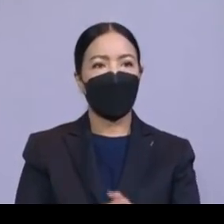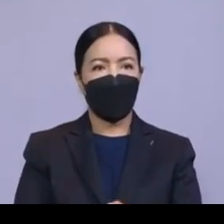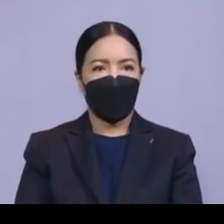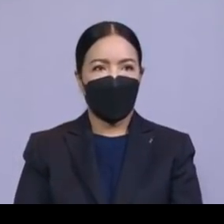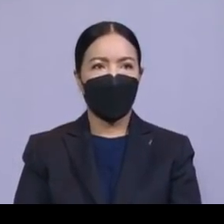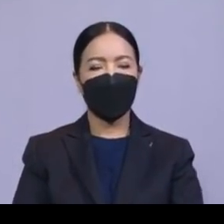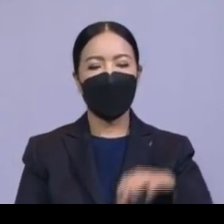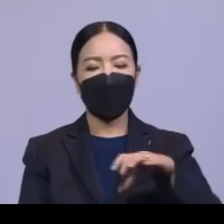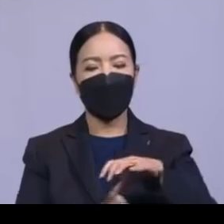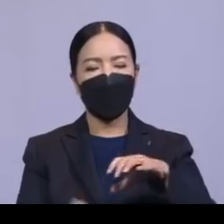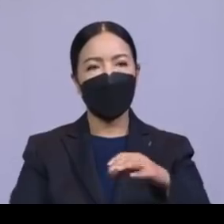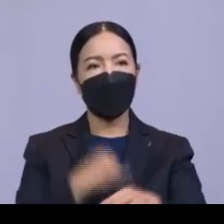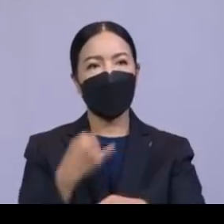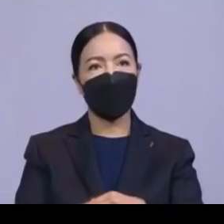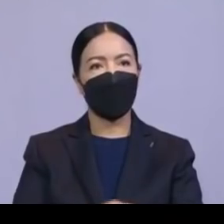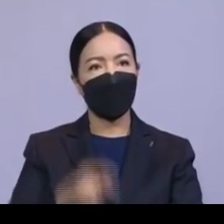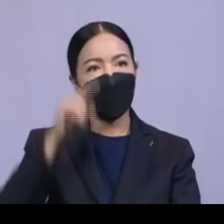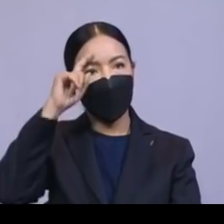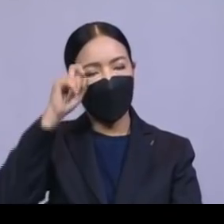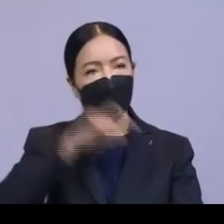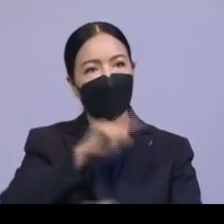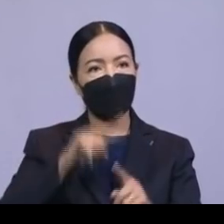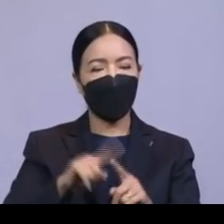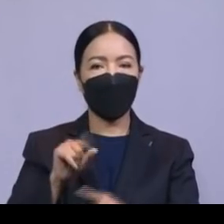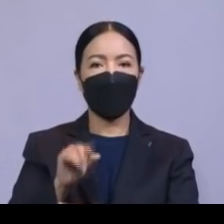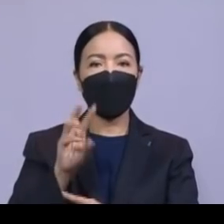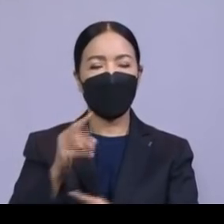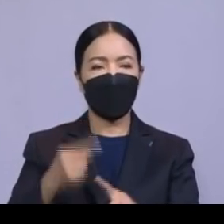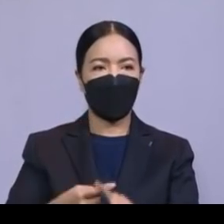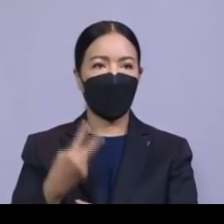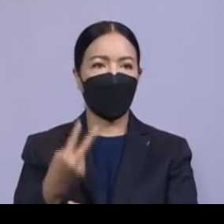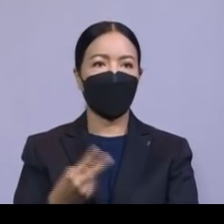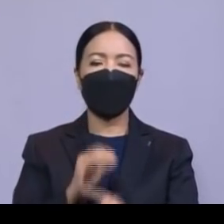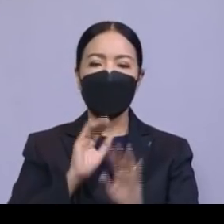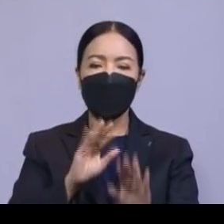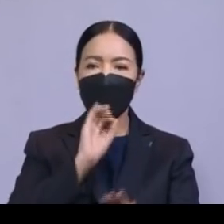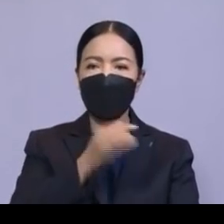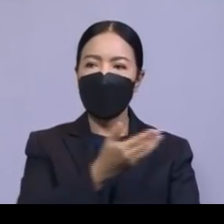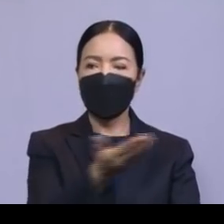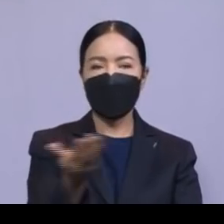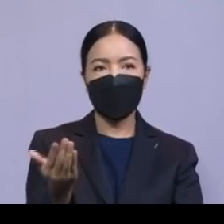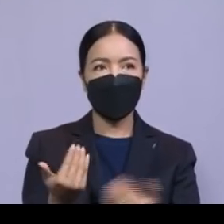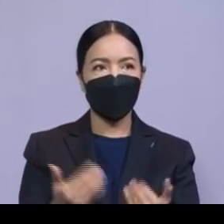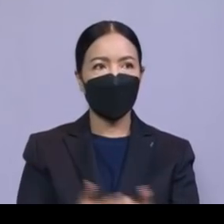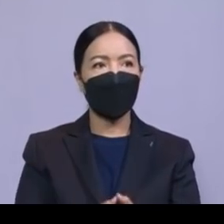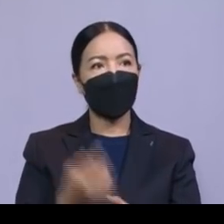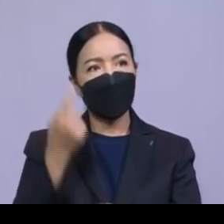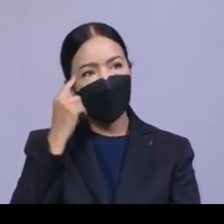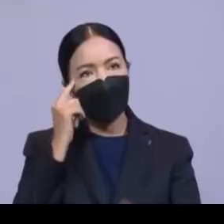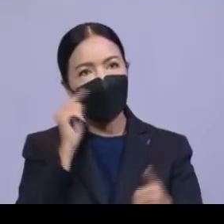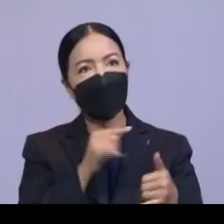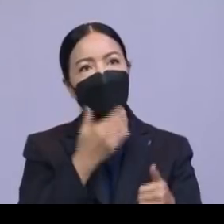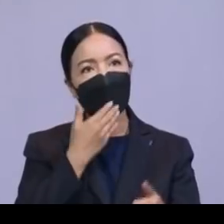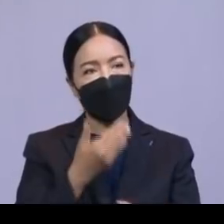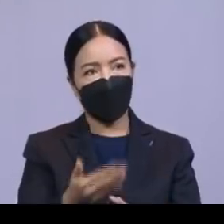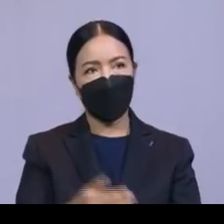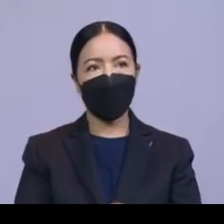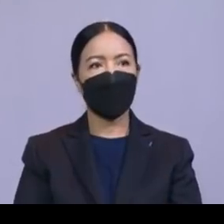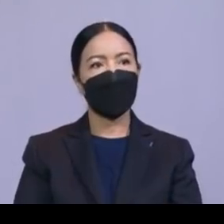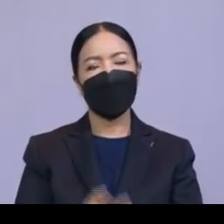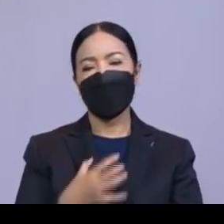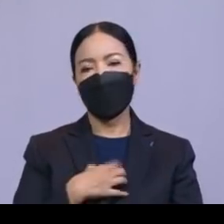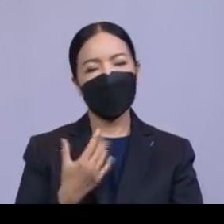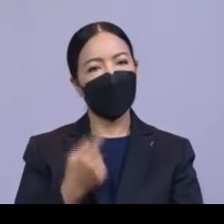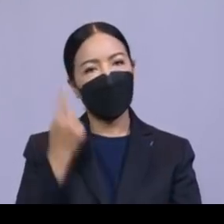สิ้นเสียงระฆังวรรณวิทย์ในวันเสาร์ที่ 26กุมภาพันธ์นี้ตอน 10โมงฝากบอกสิบเก่าด้วยว่าเราจะคิดถึงกันตลอดไปไม่อายตัว